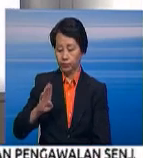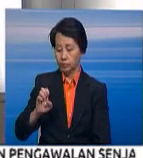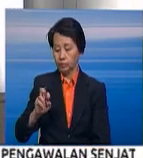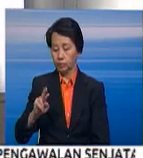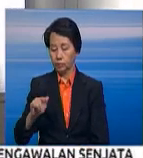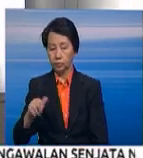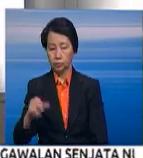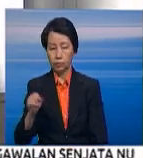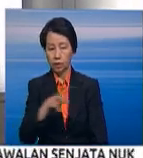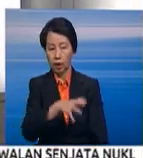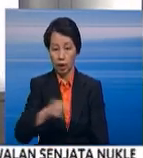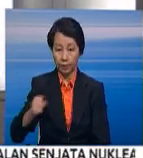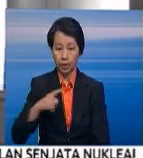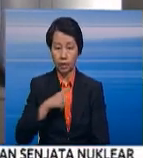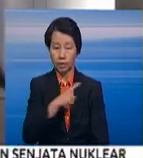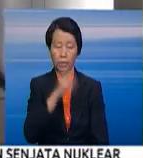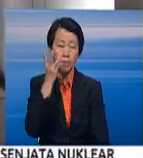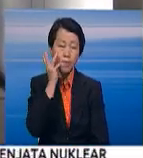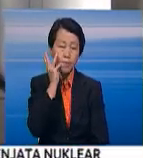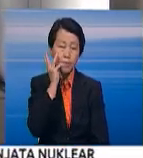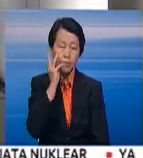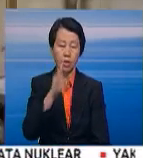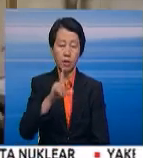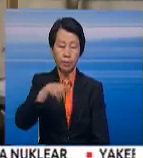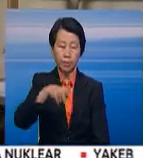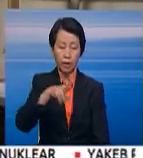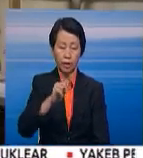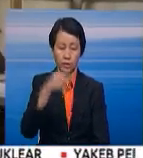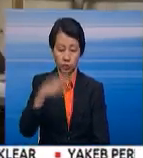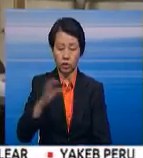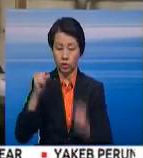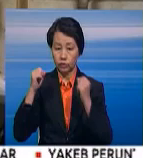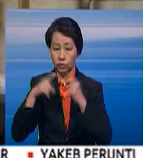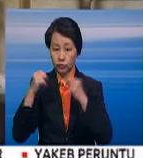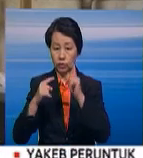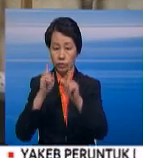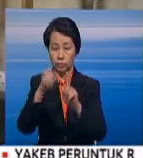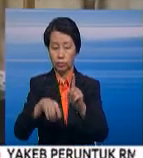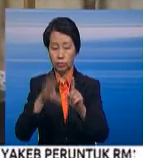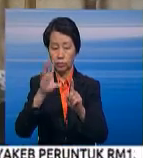alih peranan Lembaga Padi dan Beras Negara LPN yang telah diswastakan